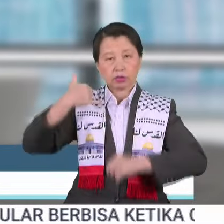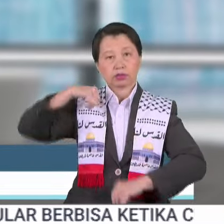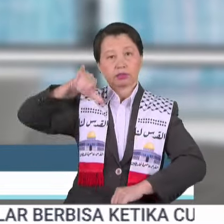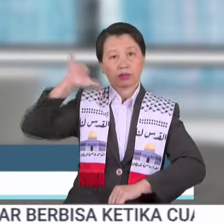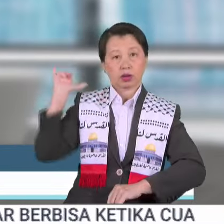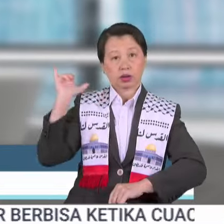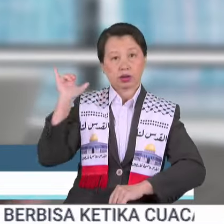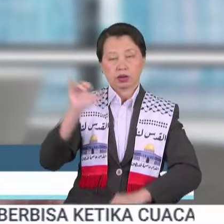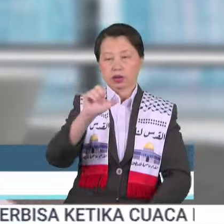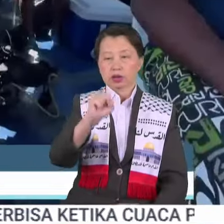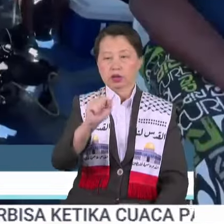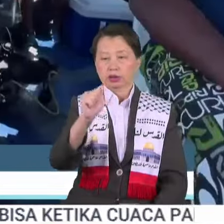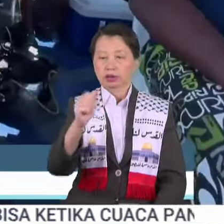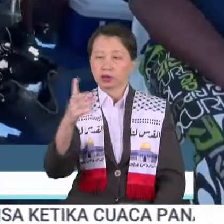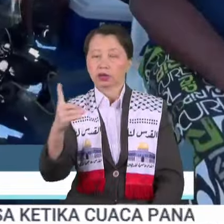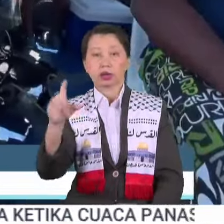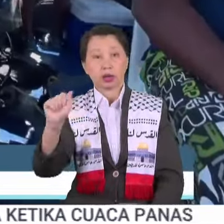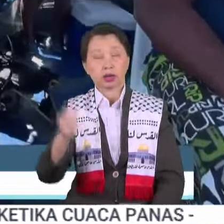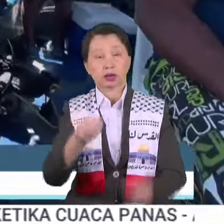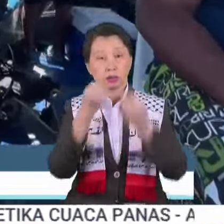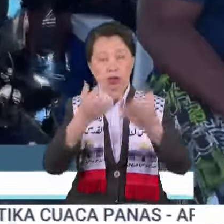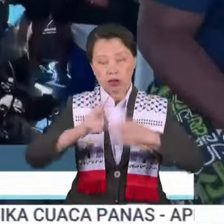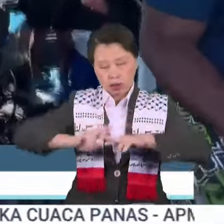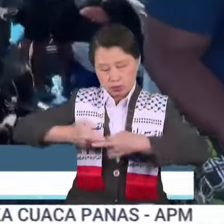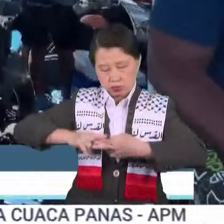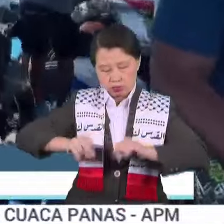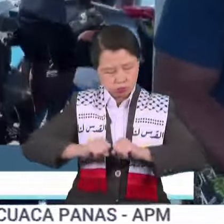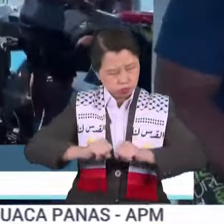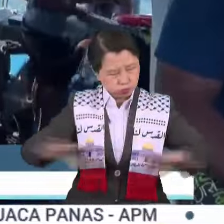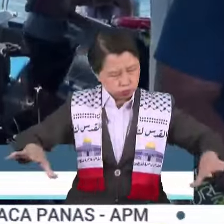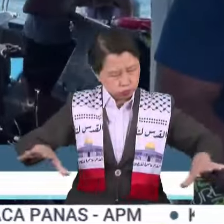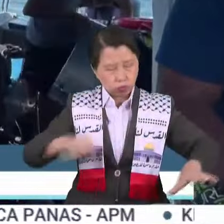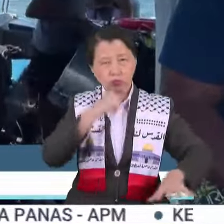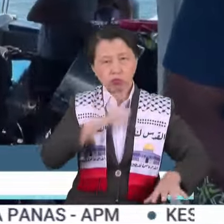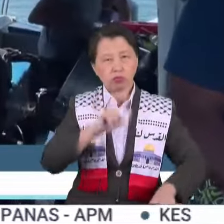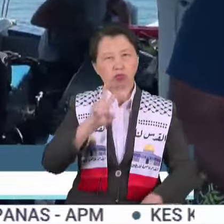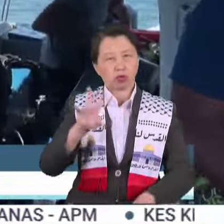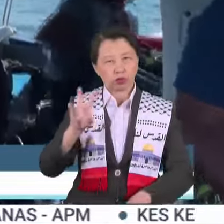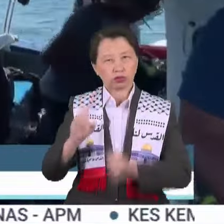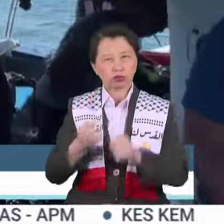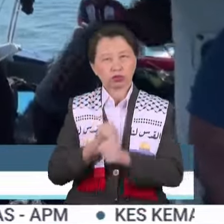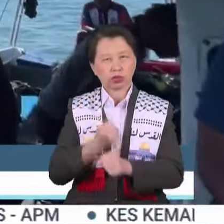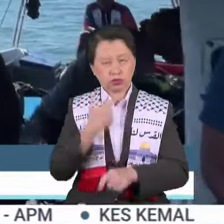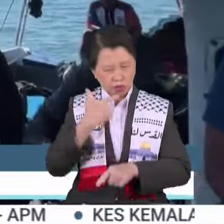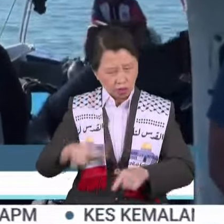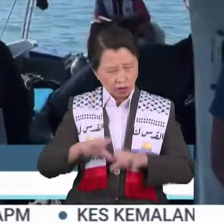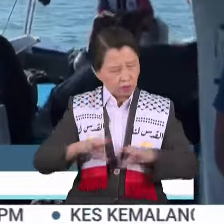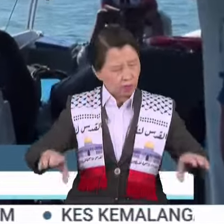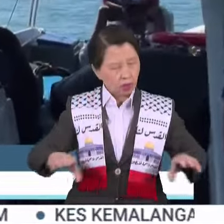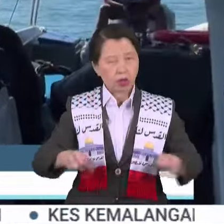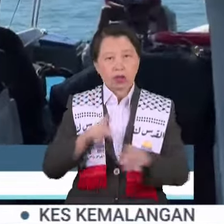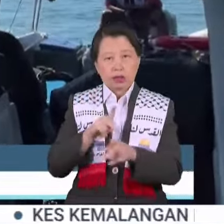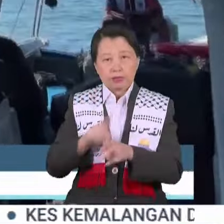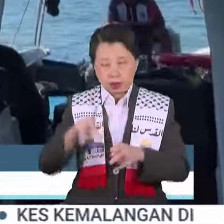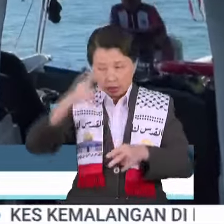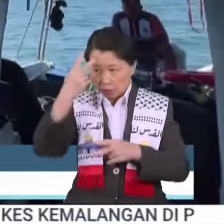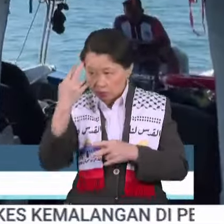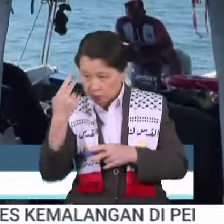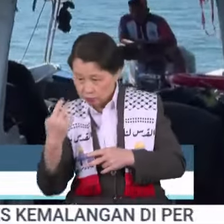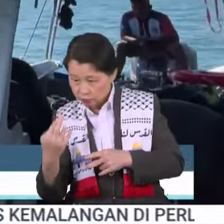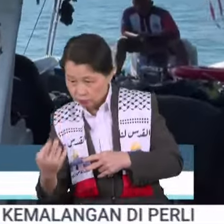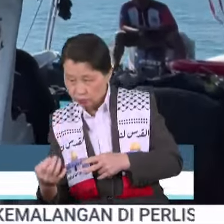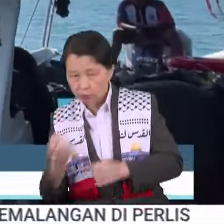semalam. Sadar dalam kenyataan memaklumkan pembaikan kebocoran paip yang berusia 27 tahun itu dilakukan pakar penyelam